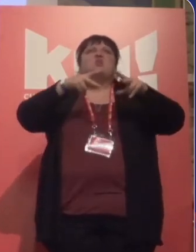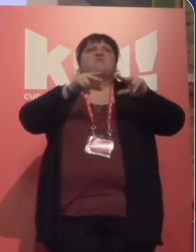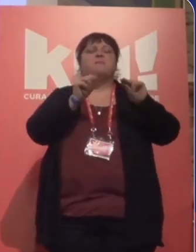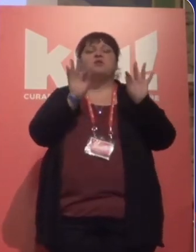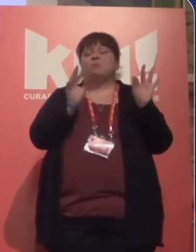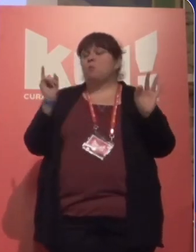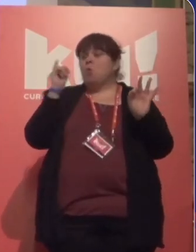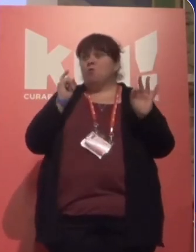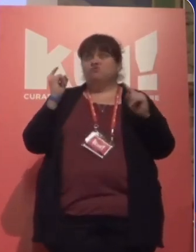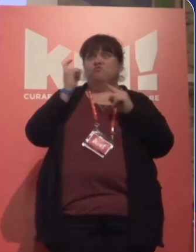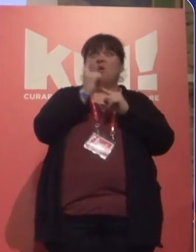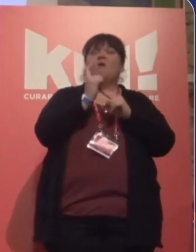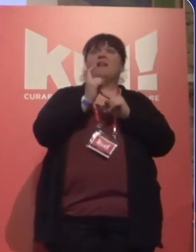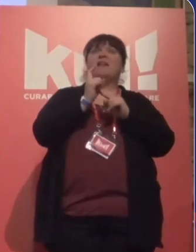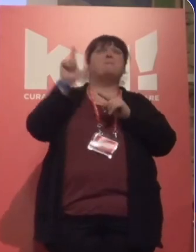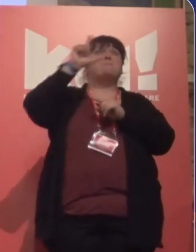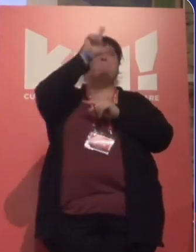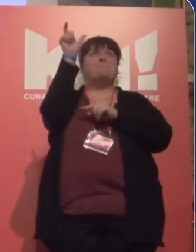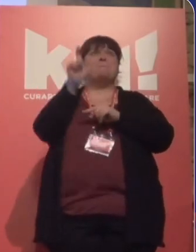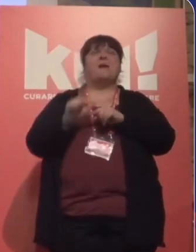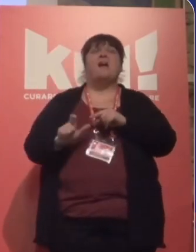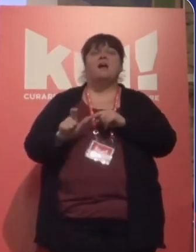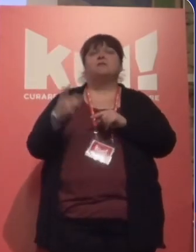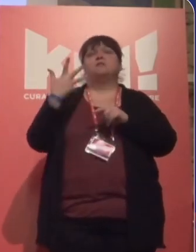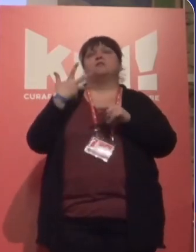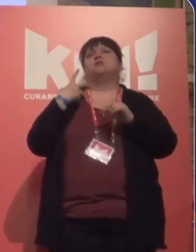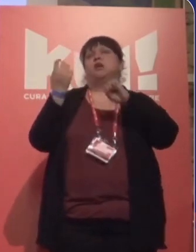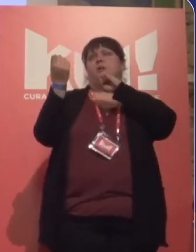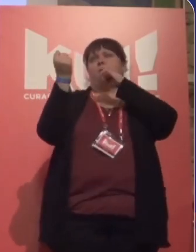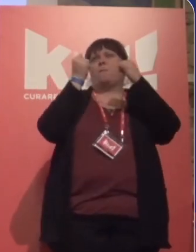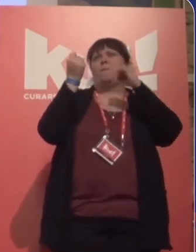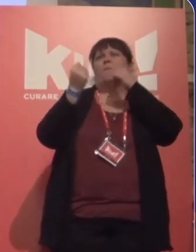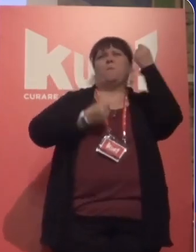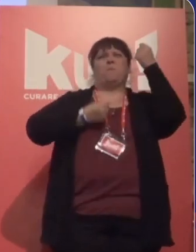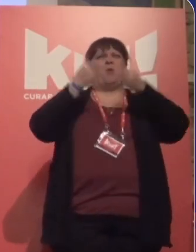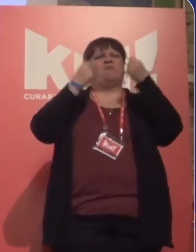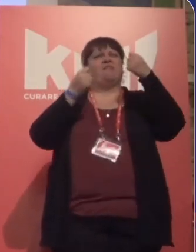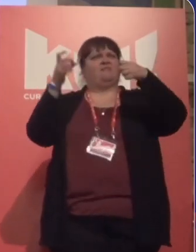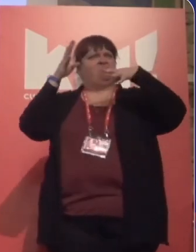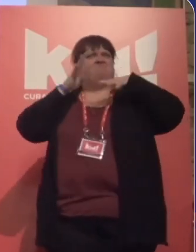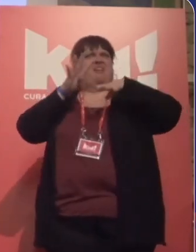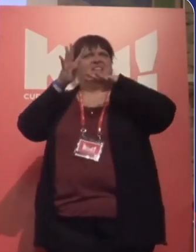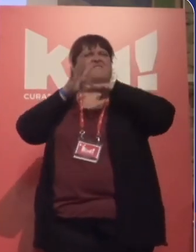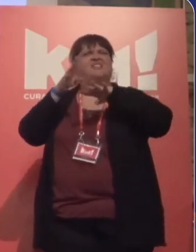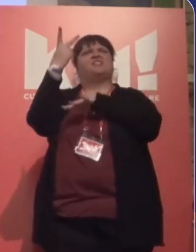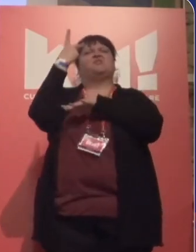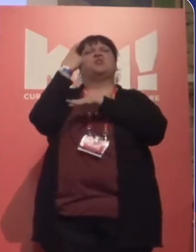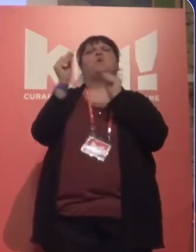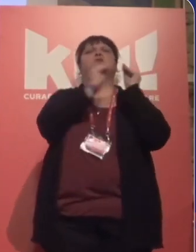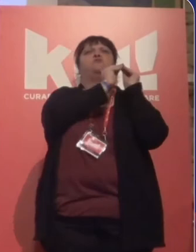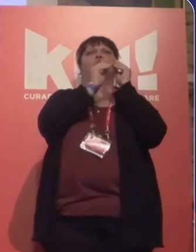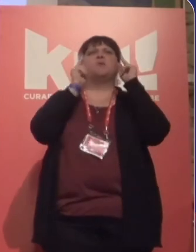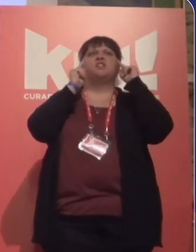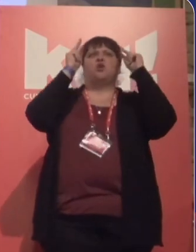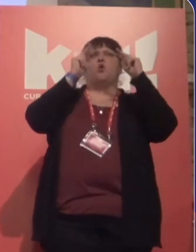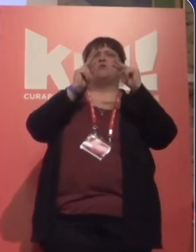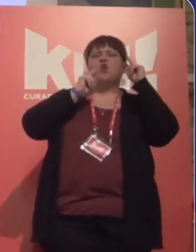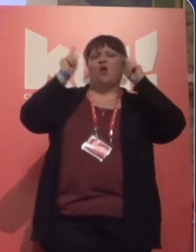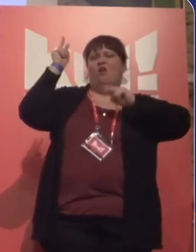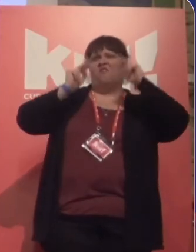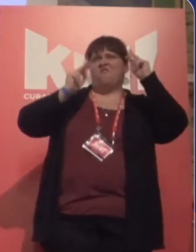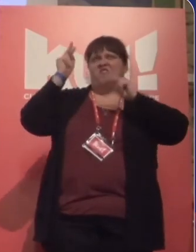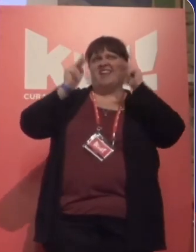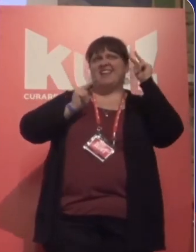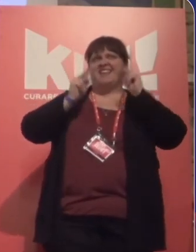riguardante l'uso degli strumenti di controllo verifica sulle condizioni delle persone ed è una